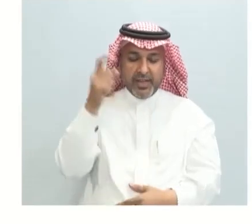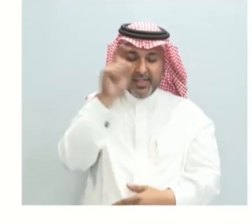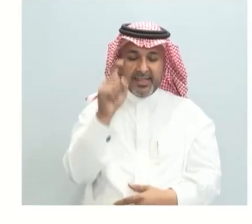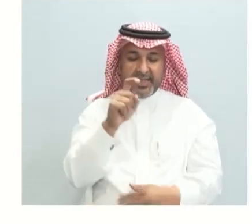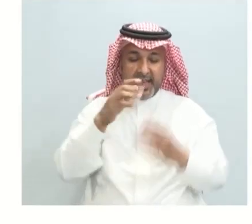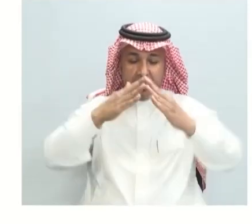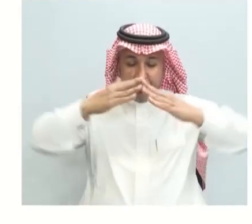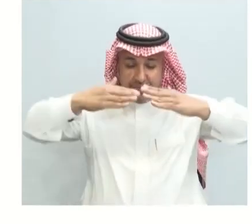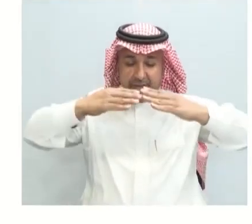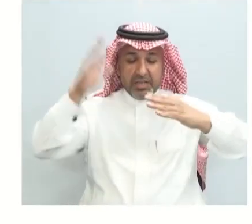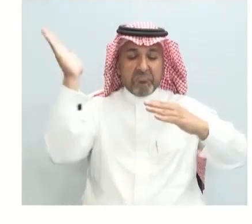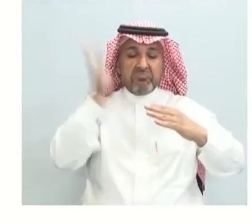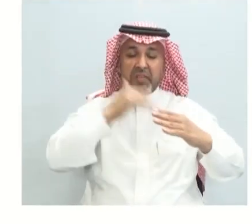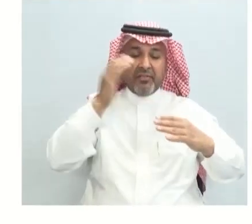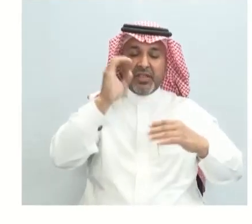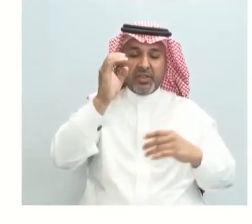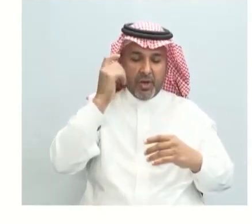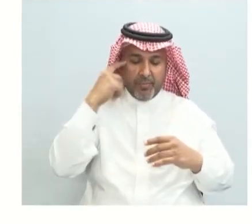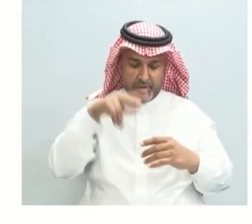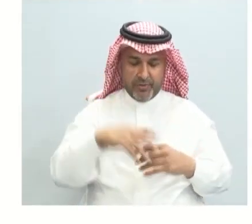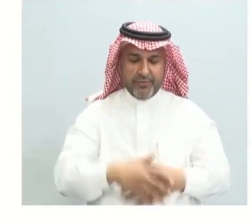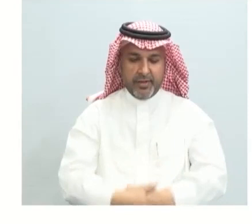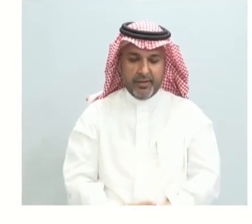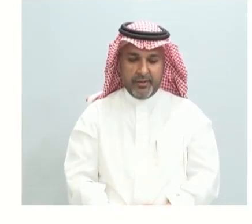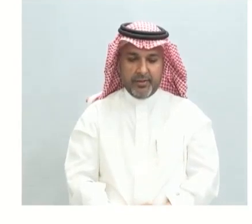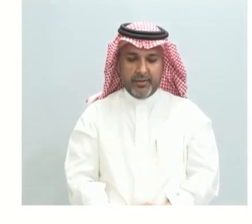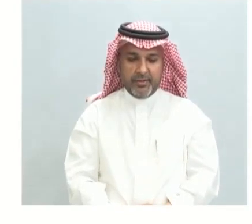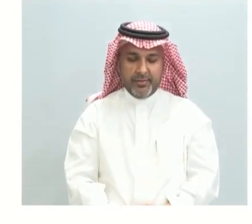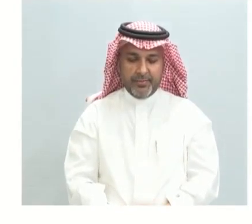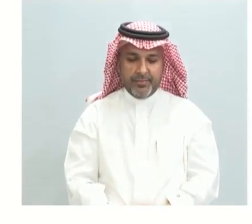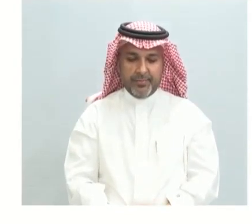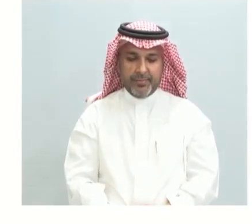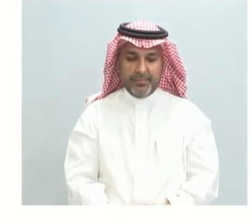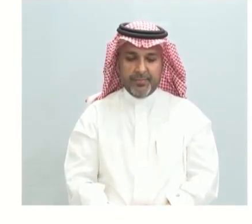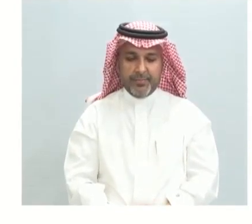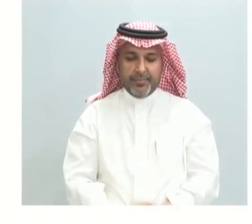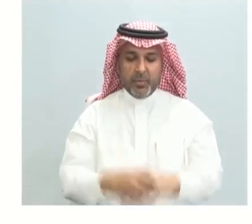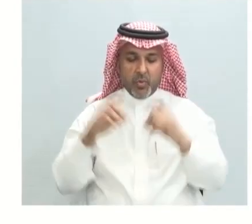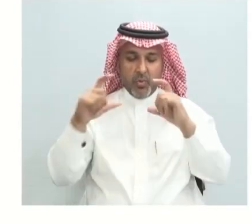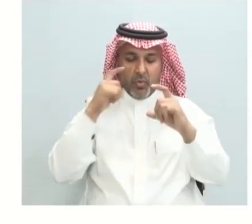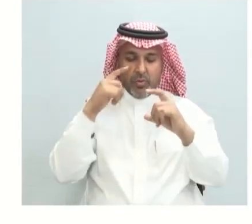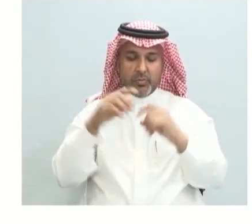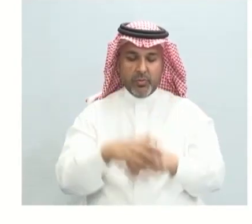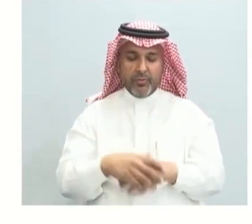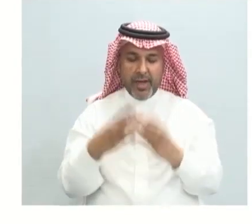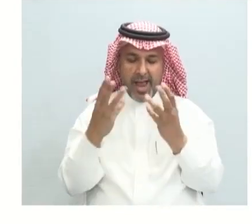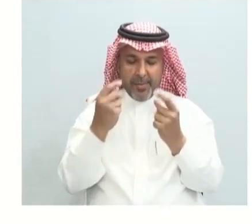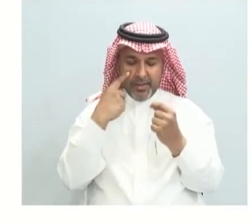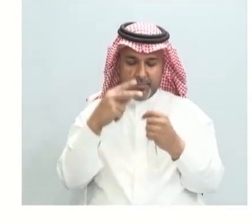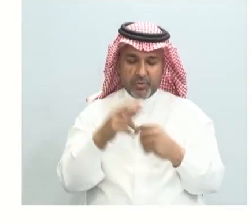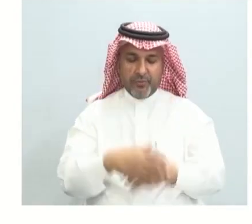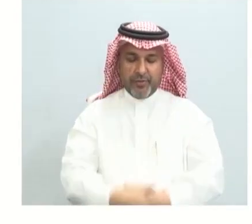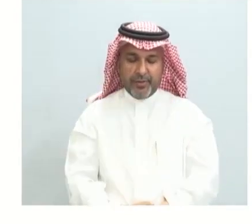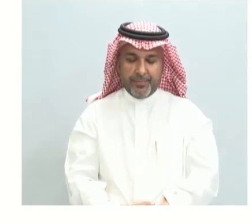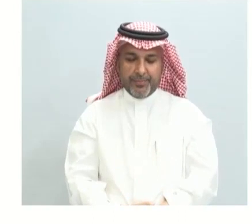ماشي وبالتالي راح اقول ان الاي حتكون ساين انفرس لما يلي خلنا نحسبها الحين